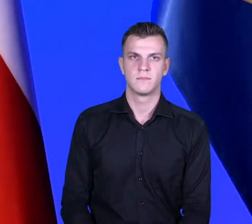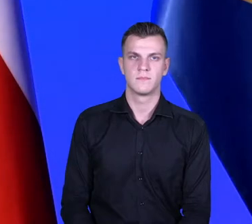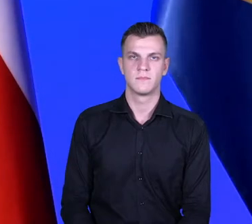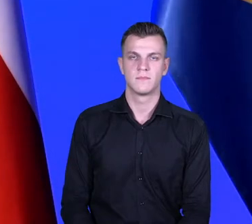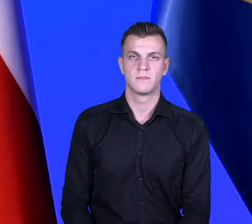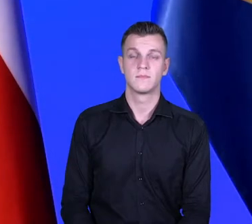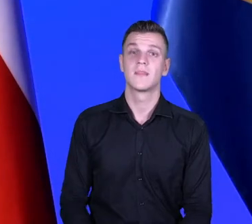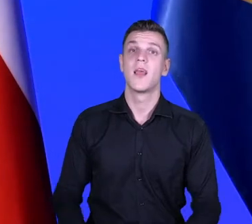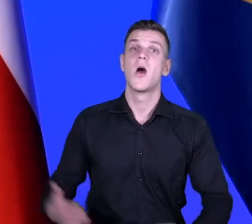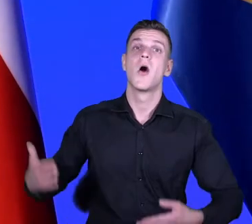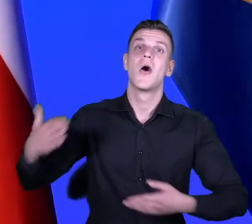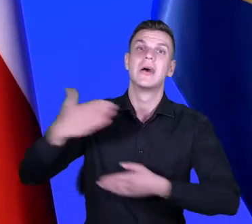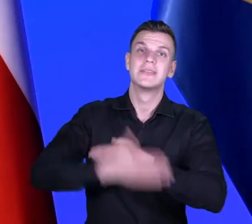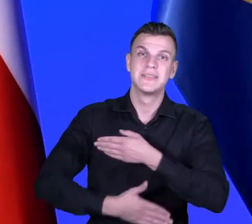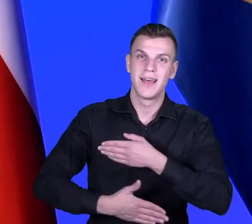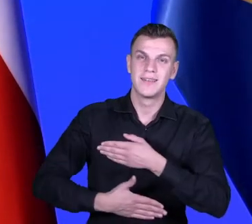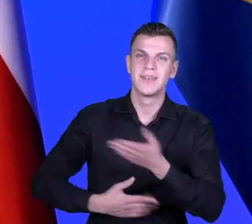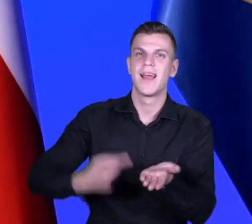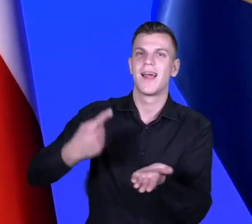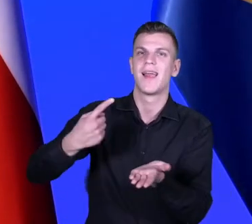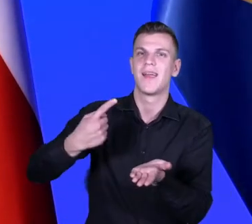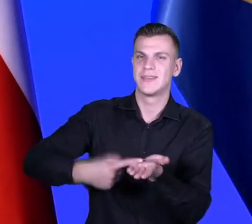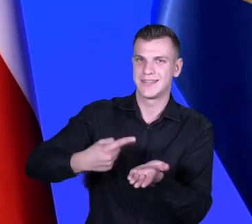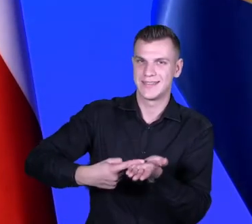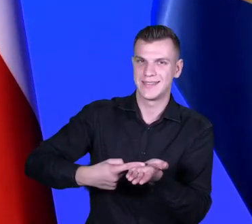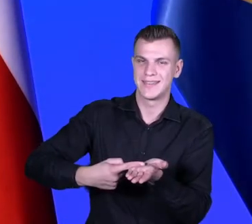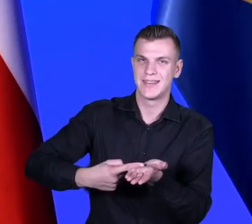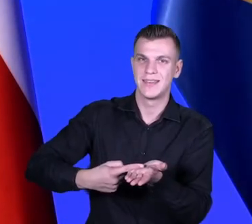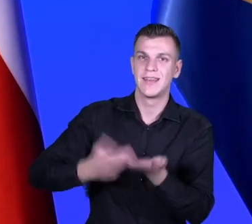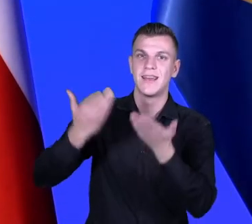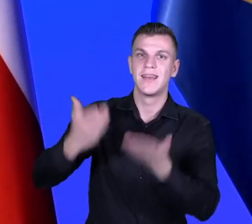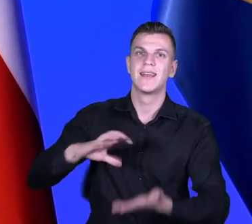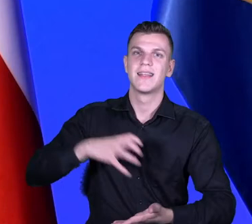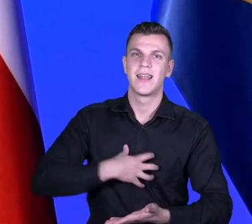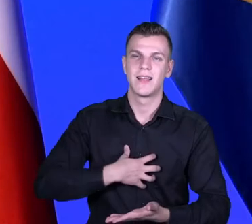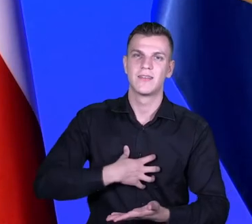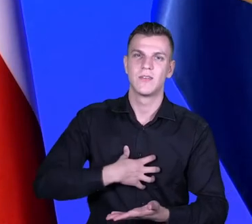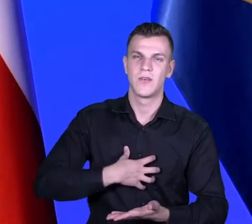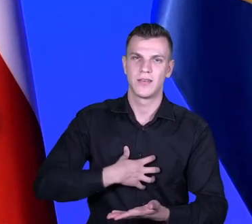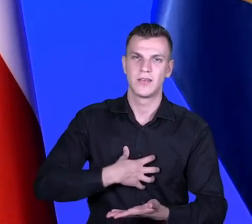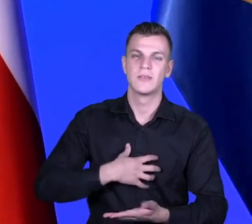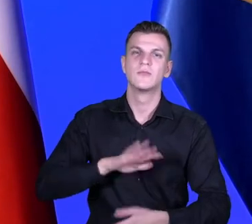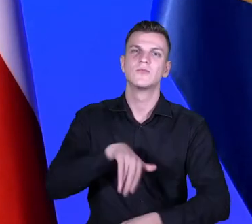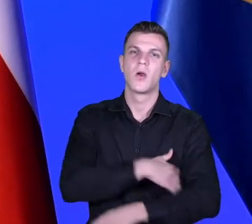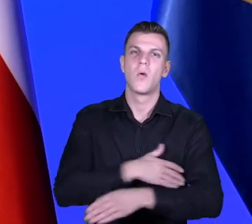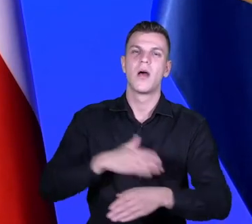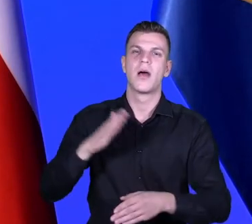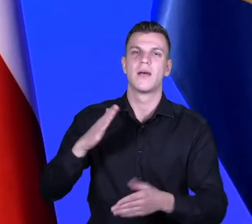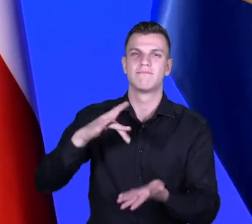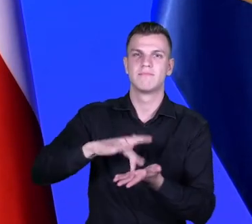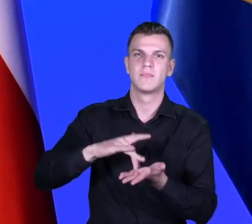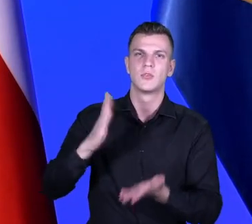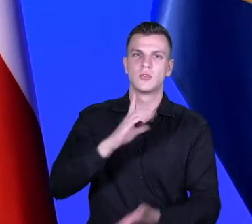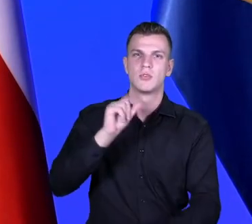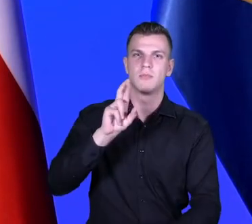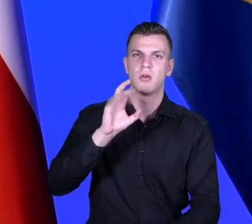I na samo zakończenie, last not least, pani dyrektor Jadwiga Zaryczna-Rosu ze szkoły w Szprotawie. Szkoła podstawa nr